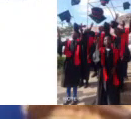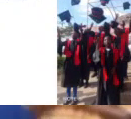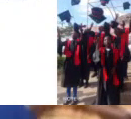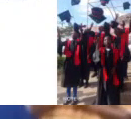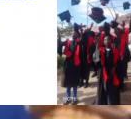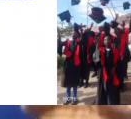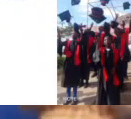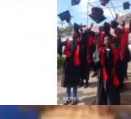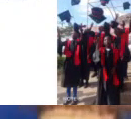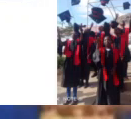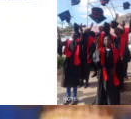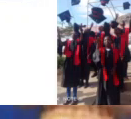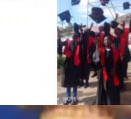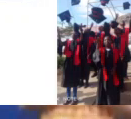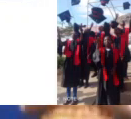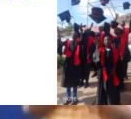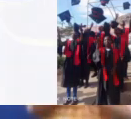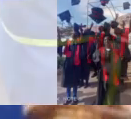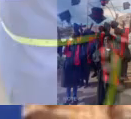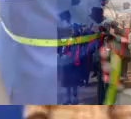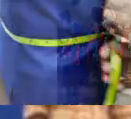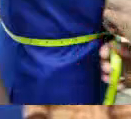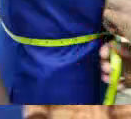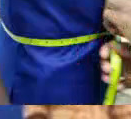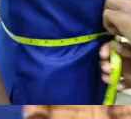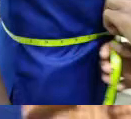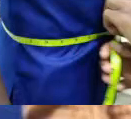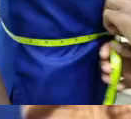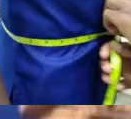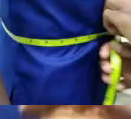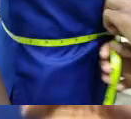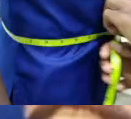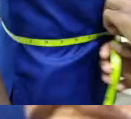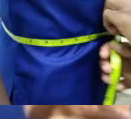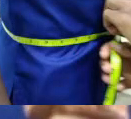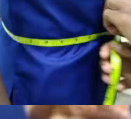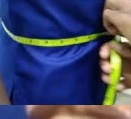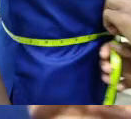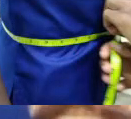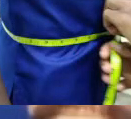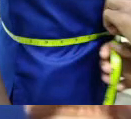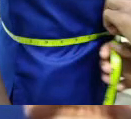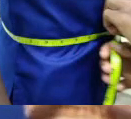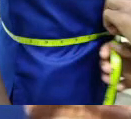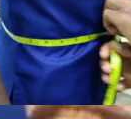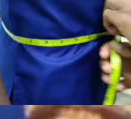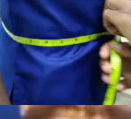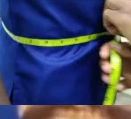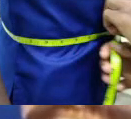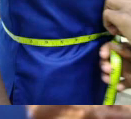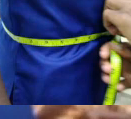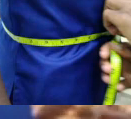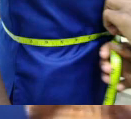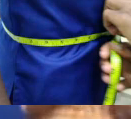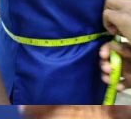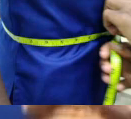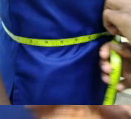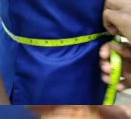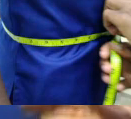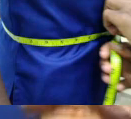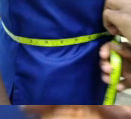mikoa na mamlaka za serikali za mitaa, kuratibu na kusimamia utekelezaji wa shughuli za utoaji wa huduma za afya ya